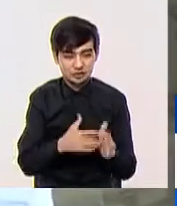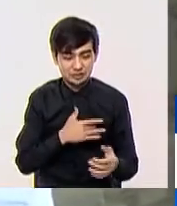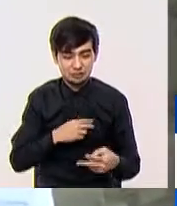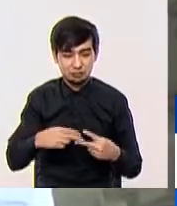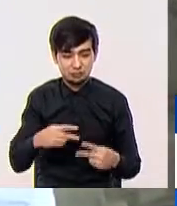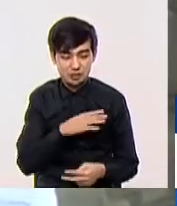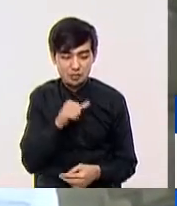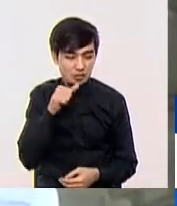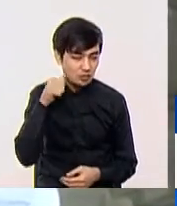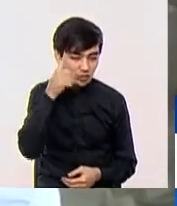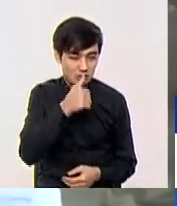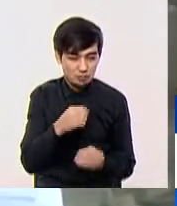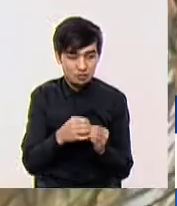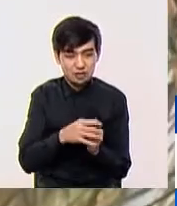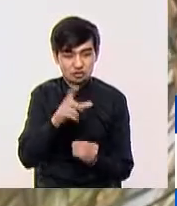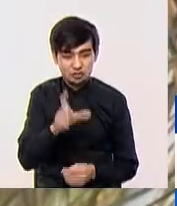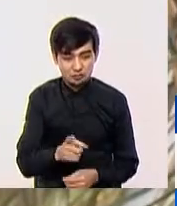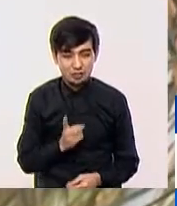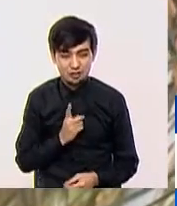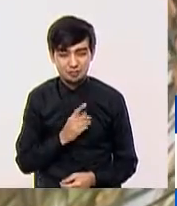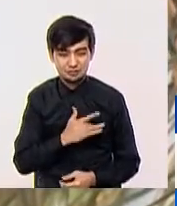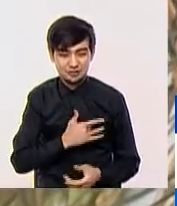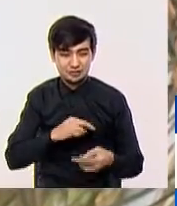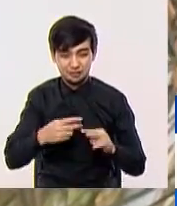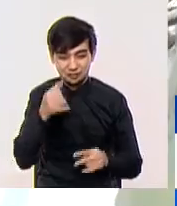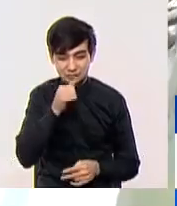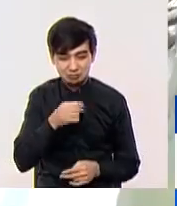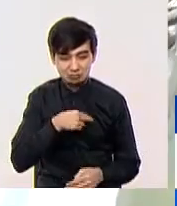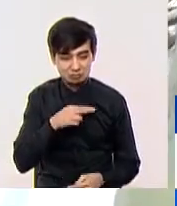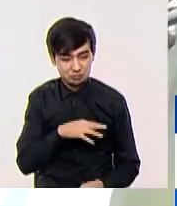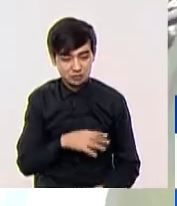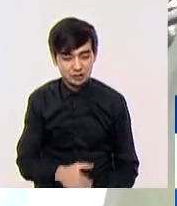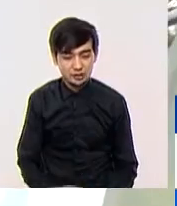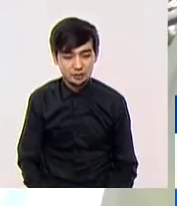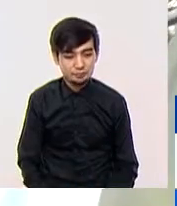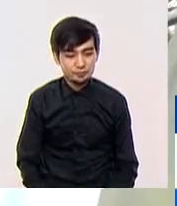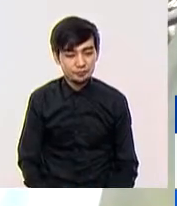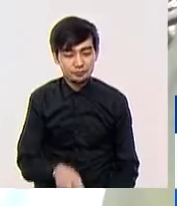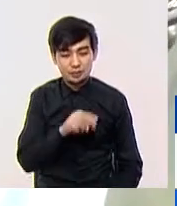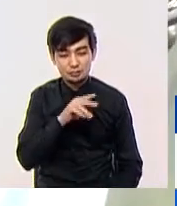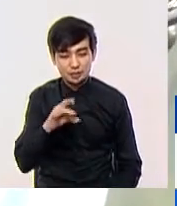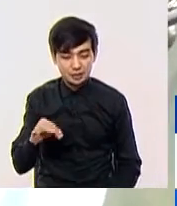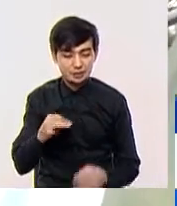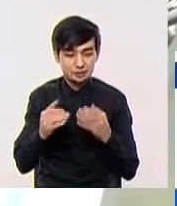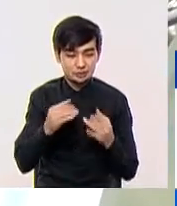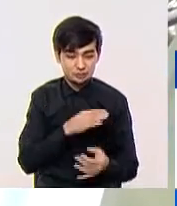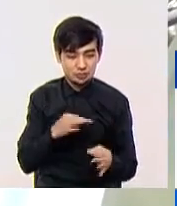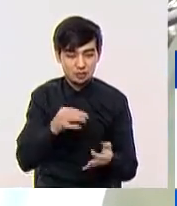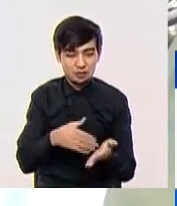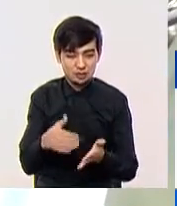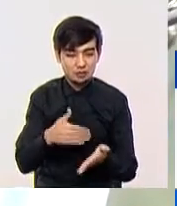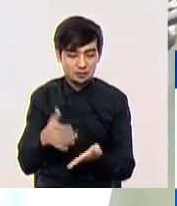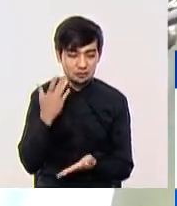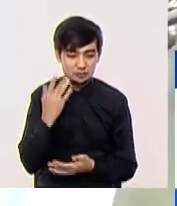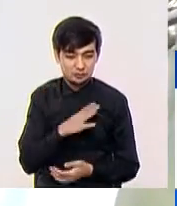прошлом году 15 пациентов скончались, не дождавшись донорских органов. При разговорах всегда был получен отказ. Отказ, да,